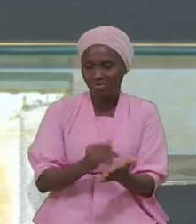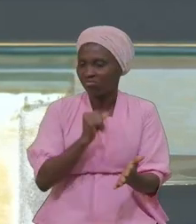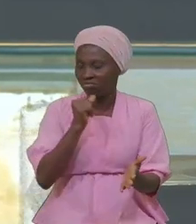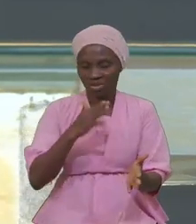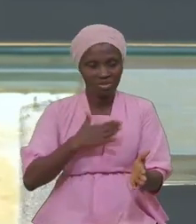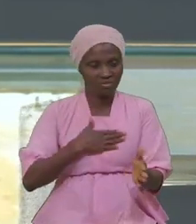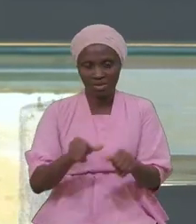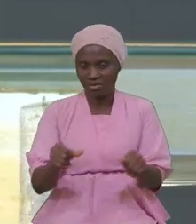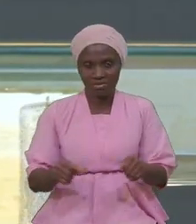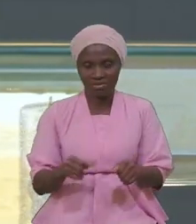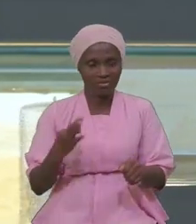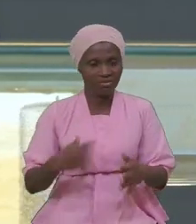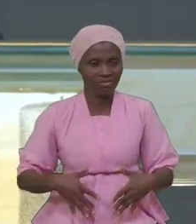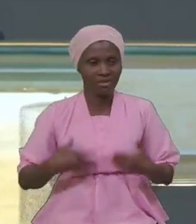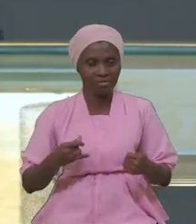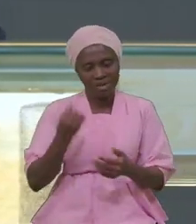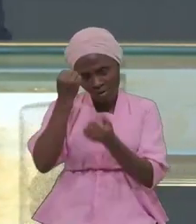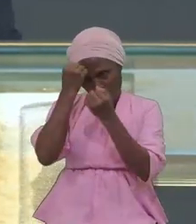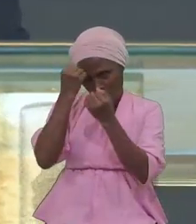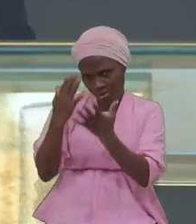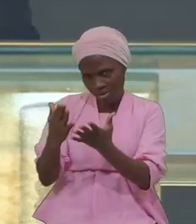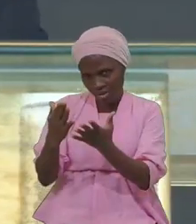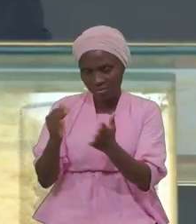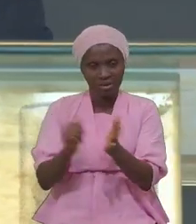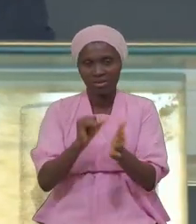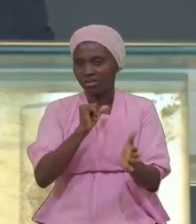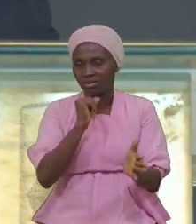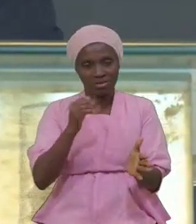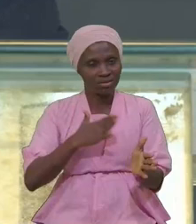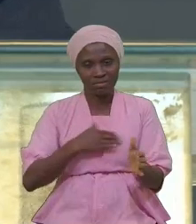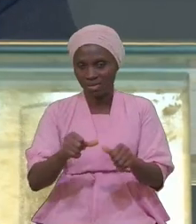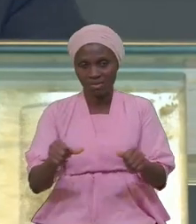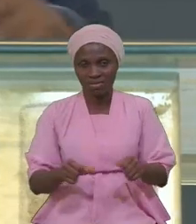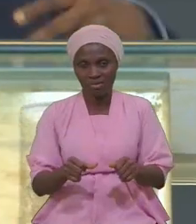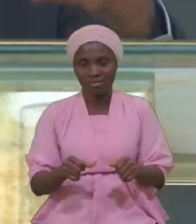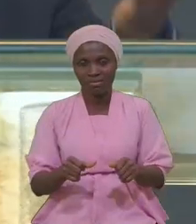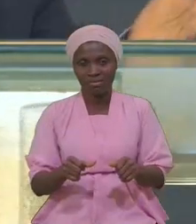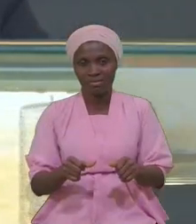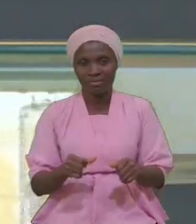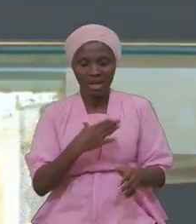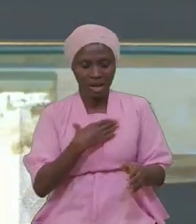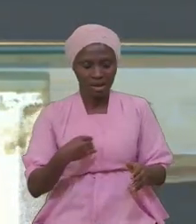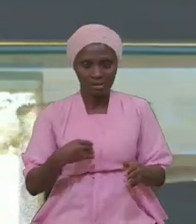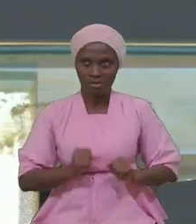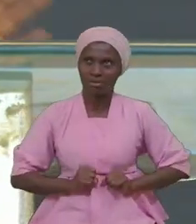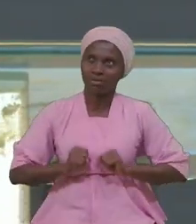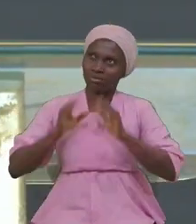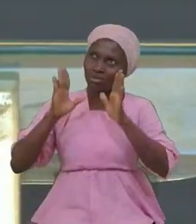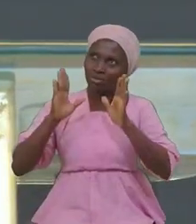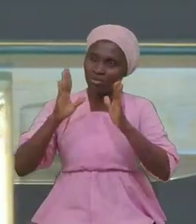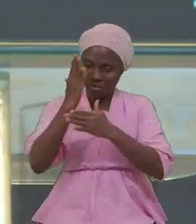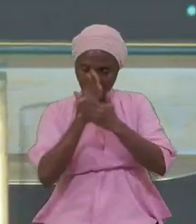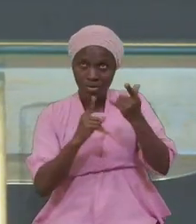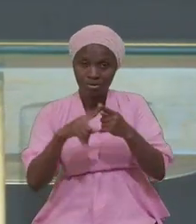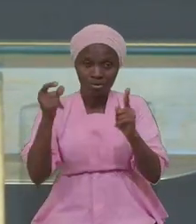ça, ce n'est pas mon domaine. L'obéissance n'est pas mon domaine. La soumission à la parole de Dieu, ça, ce